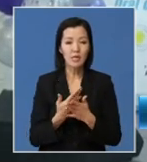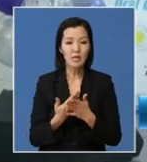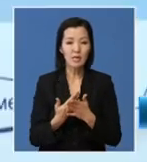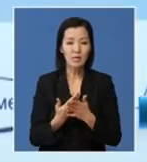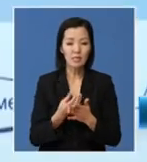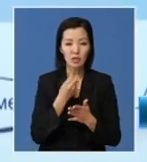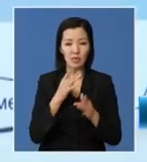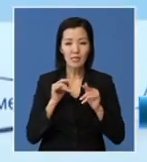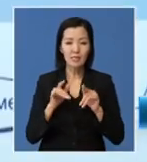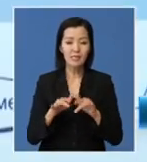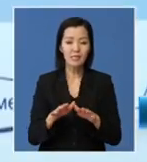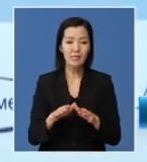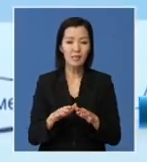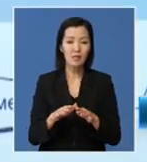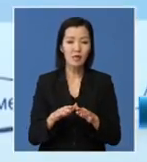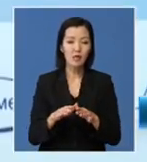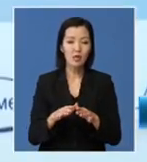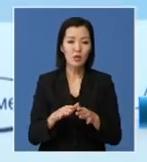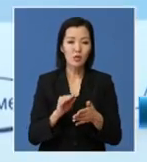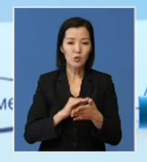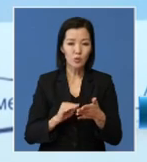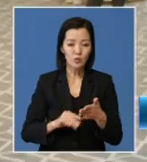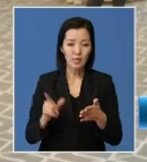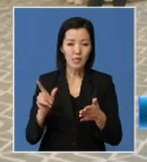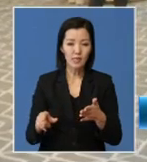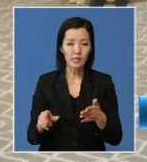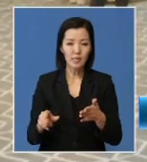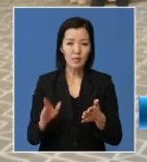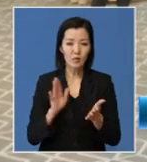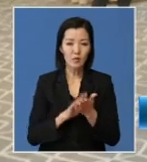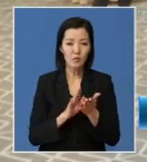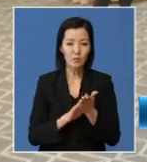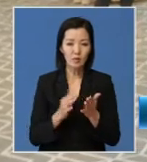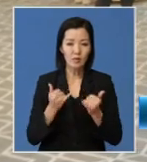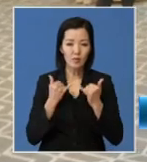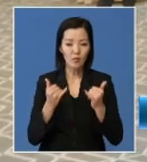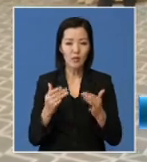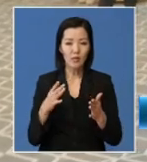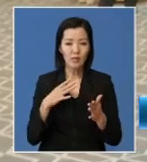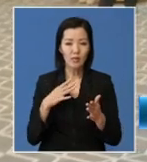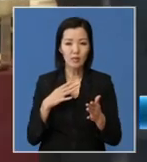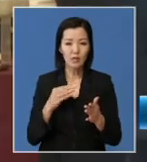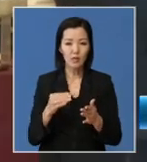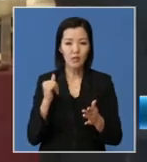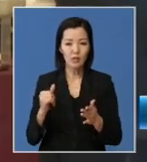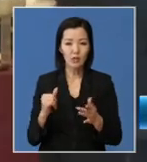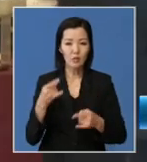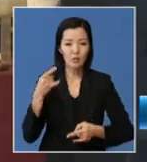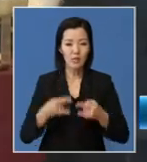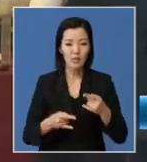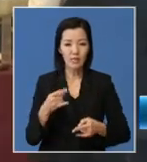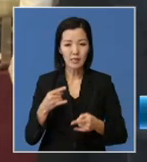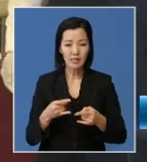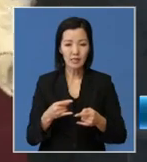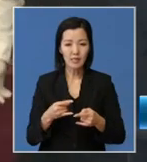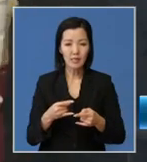жақсы істердің жаршысы бола білген журналистердің бір қатары қошеметке бөленді. Олардың қатарында Жетісу телеарнасының